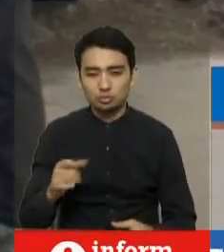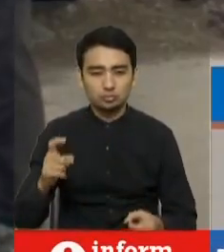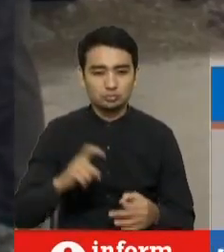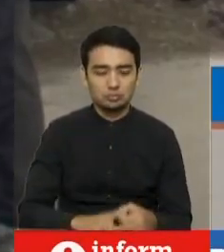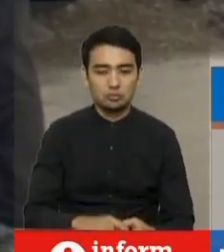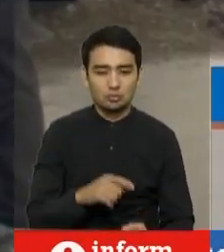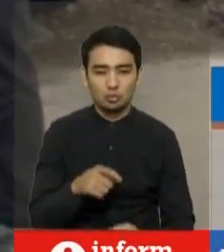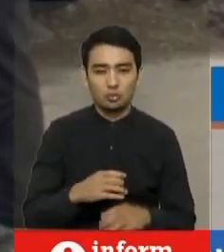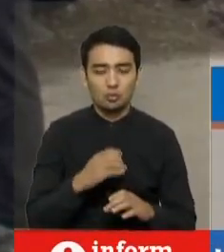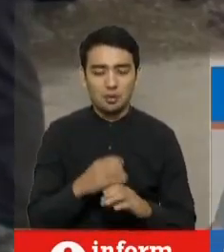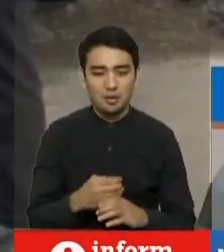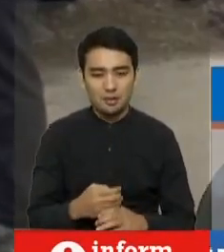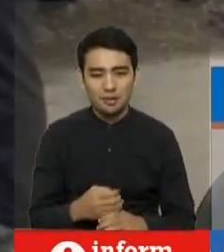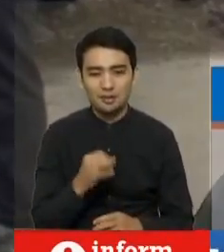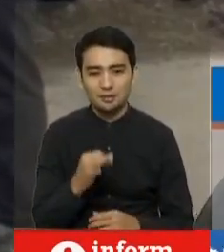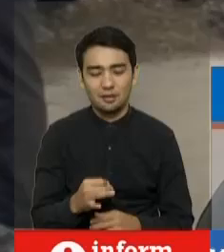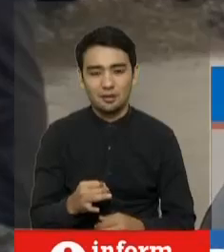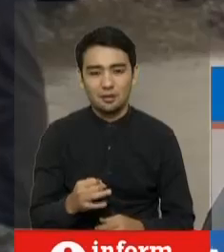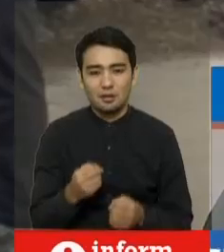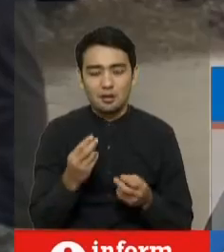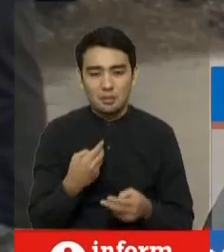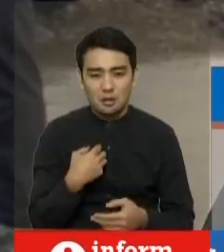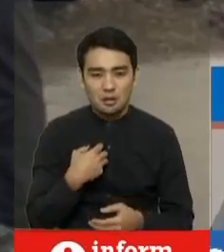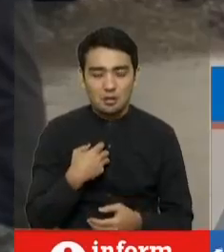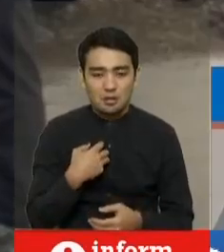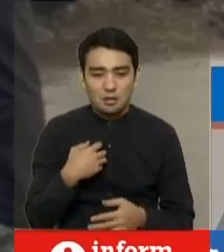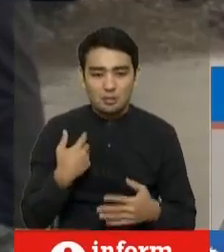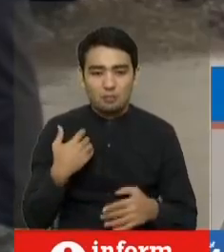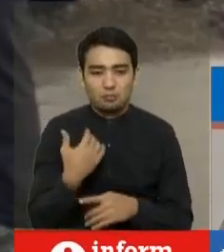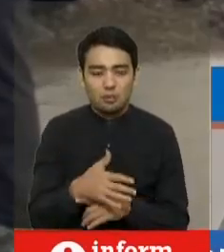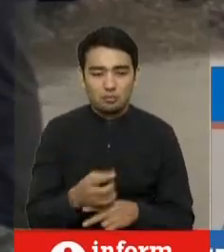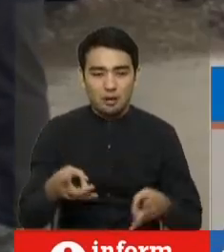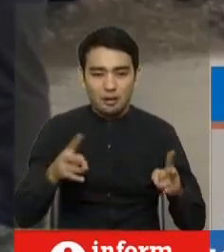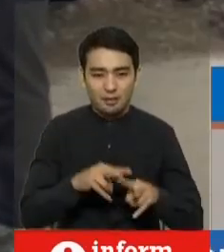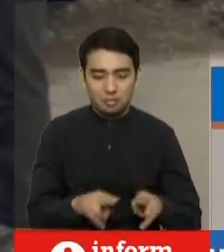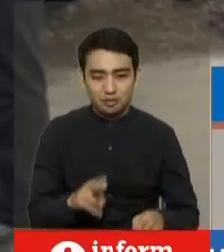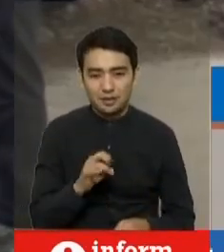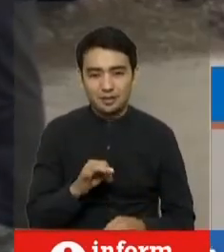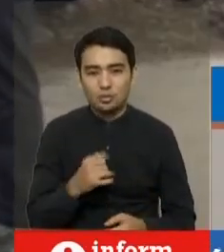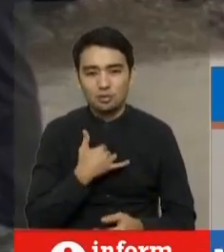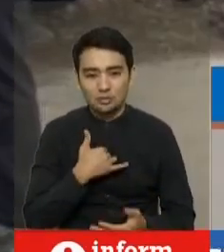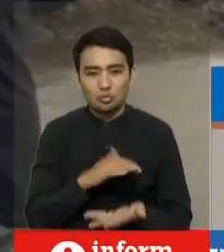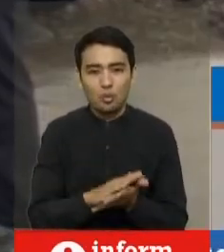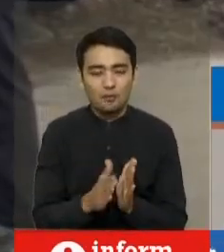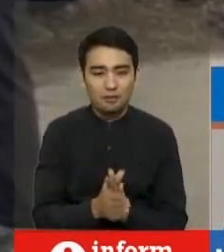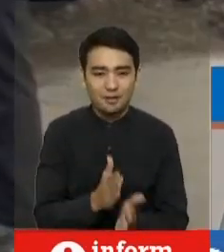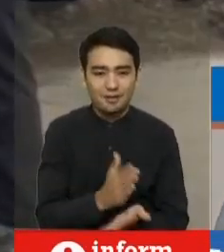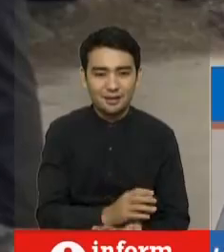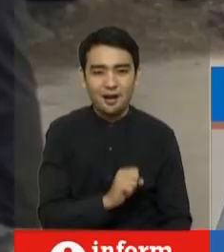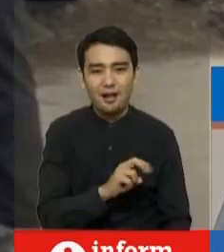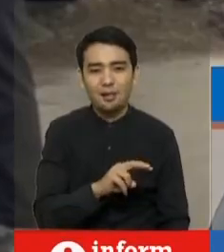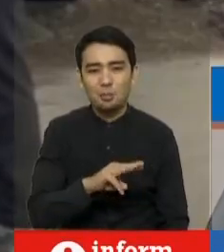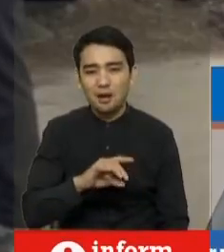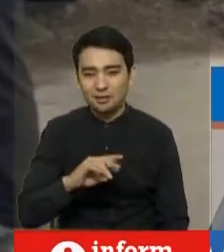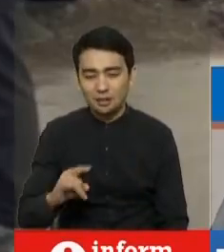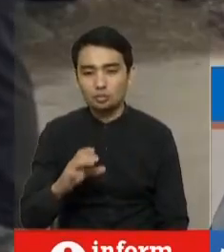баланс эту трубу. Получается, мы в воздухе висим, хотя у нас есть договора с Алматы-Су, мы